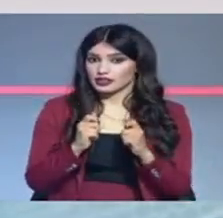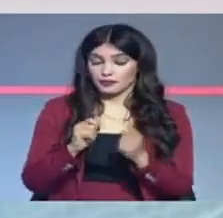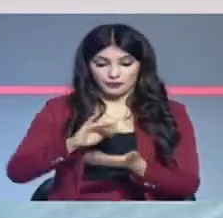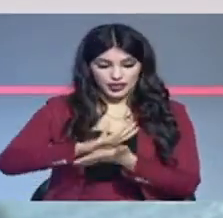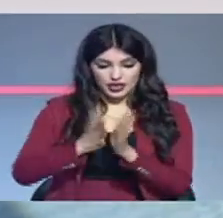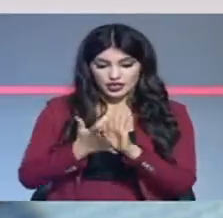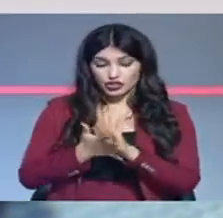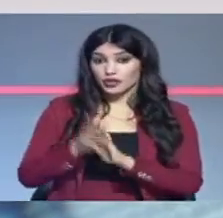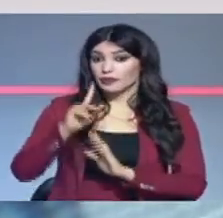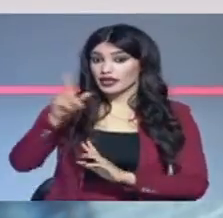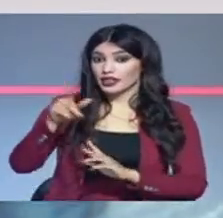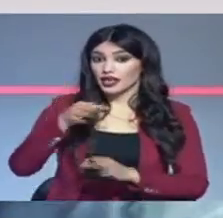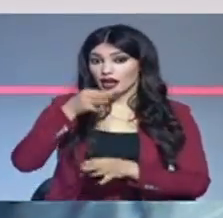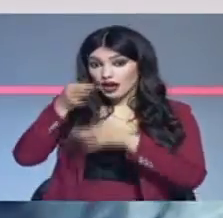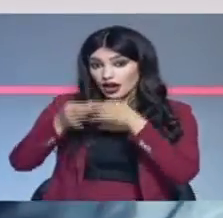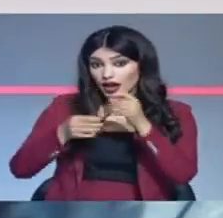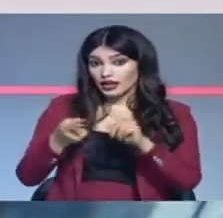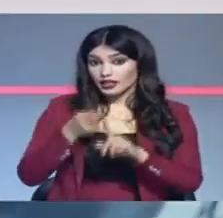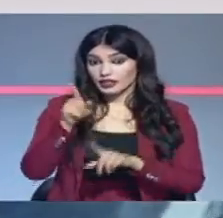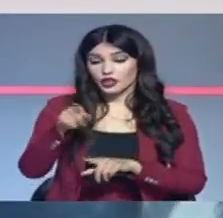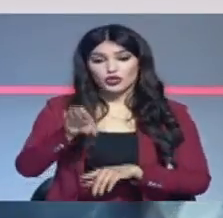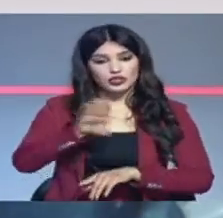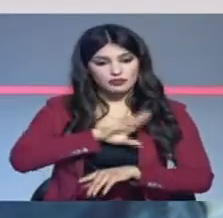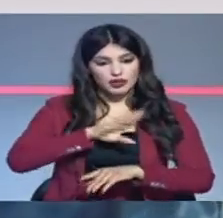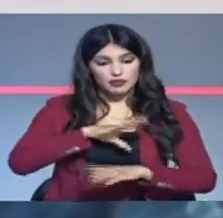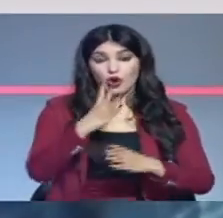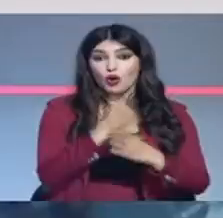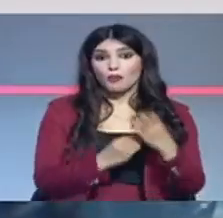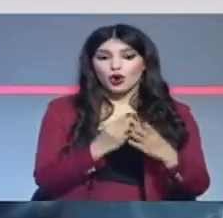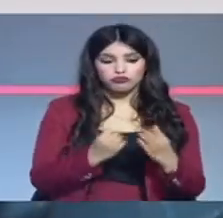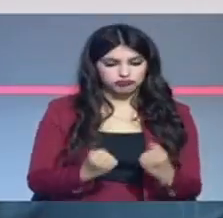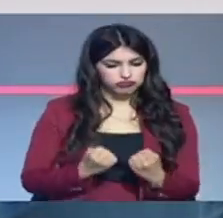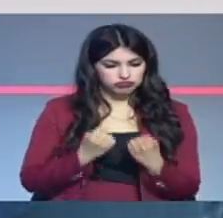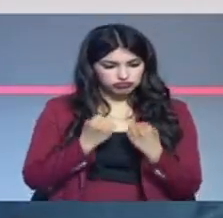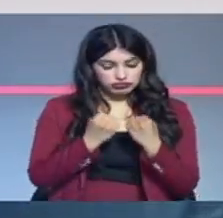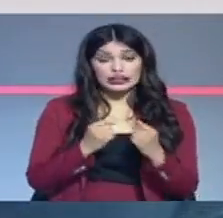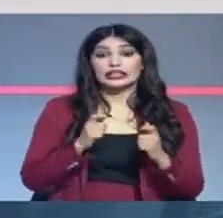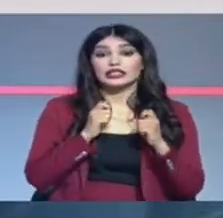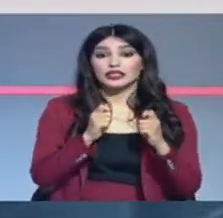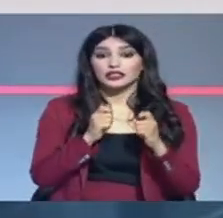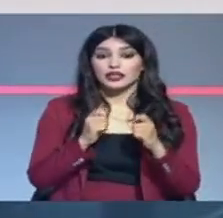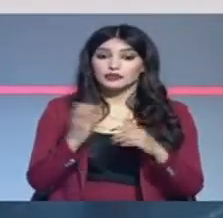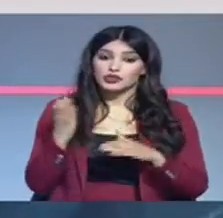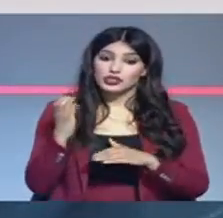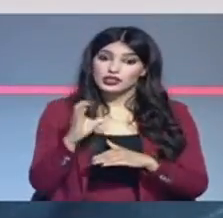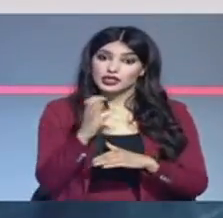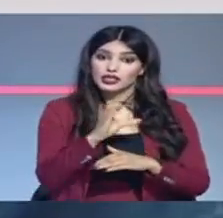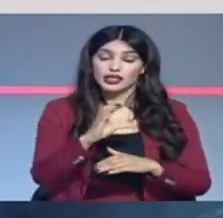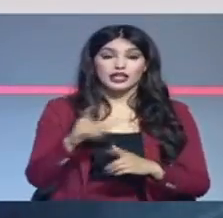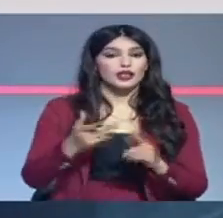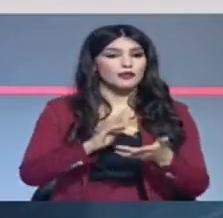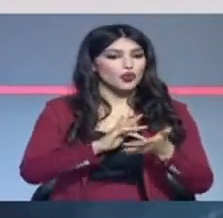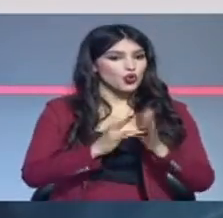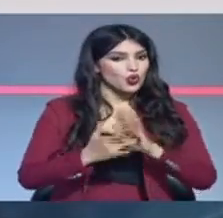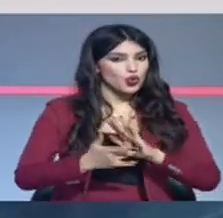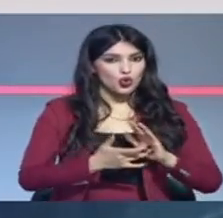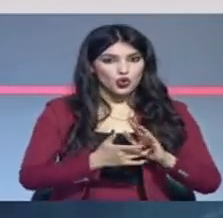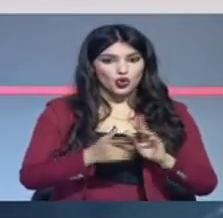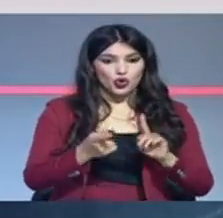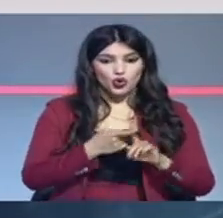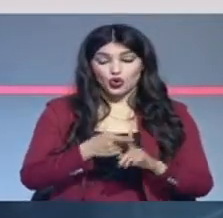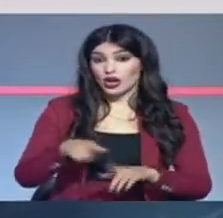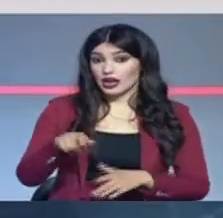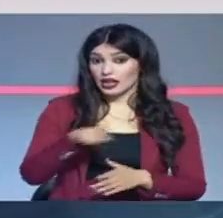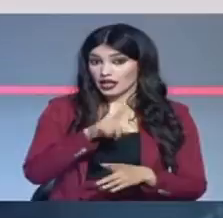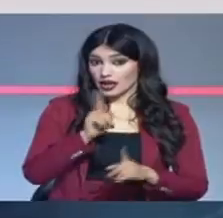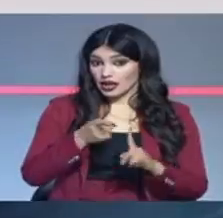قالت ان هذا التقهقر سبب الاراده السياسيه لرفض الاعتمادات اللازمه لتمويل مختلف الالتزامات الخارجيه